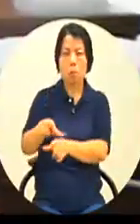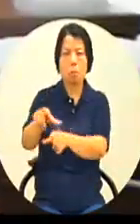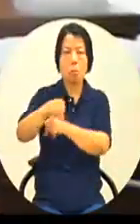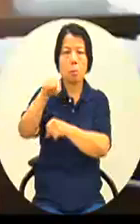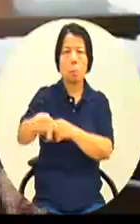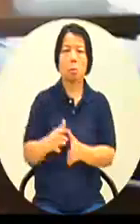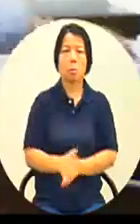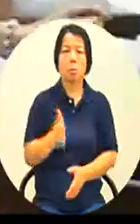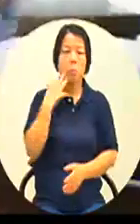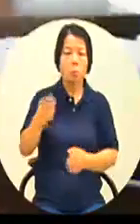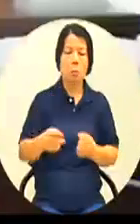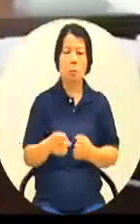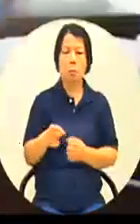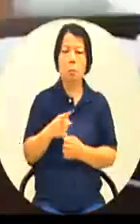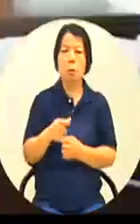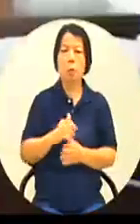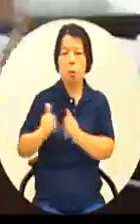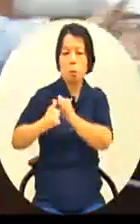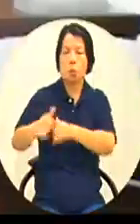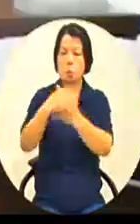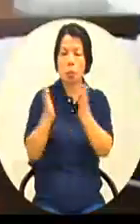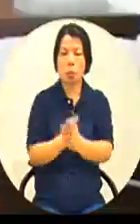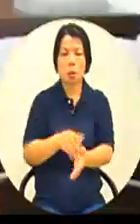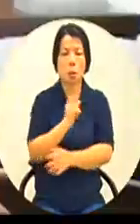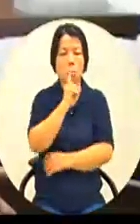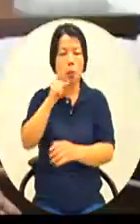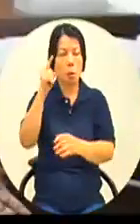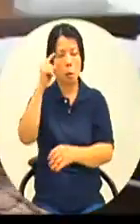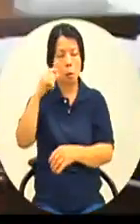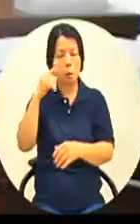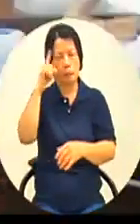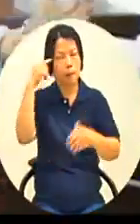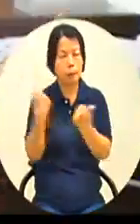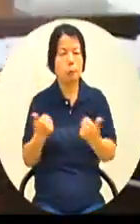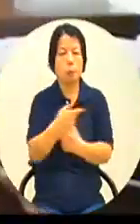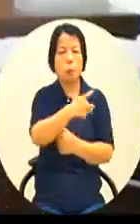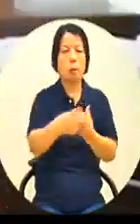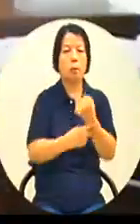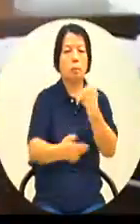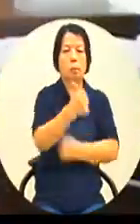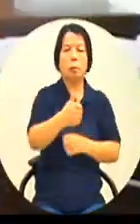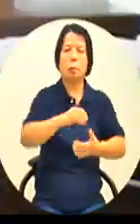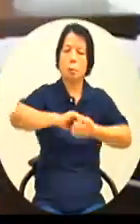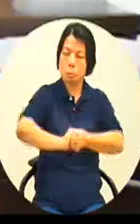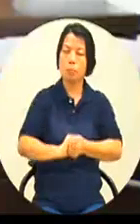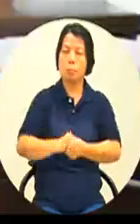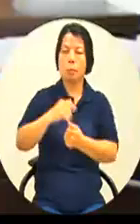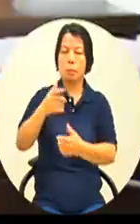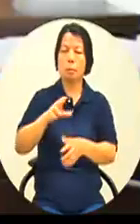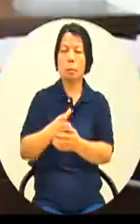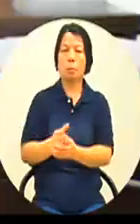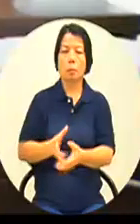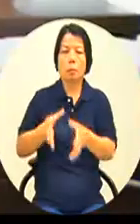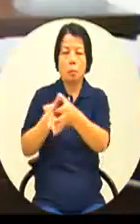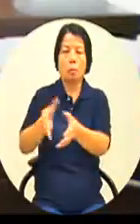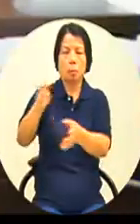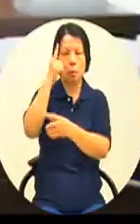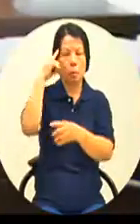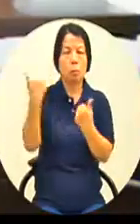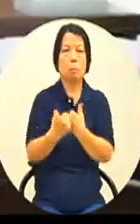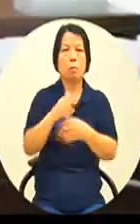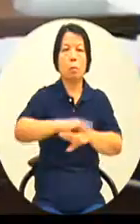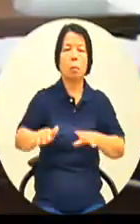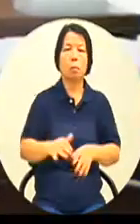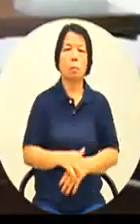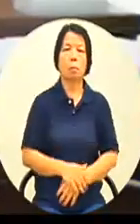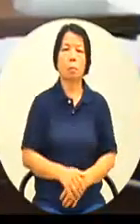一个企业 hold 不住，乒乒乓乓的反对，伊就反对啊啦。所以参与的人数是不多。那么我觉得在这